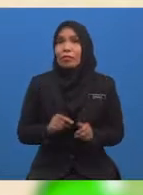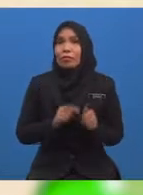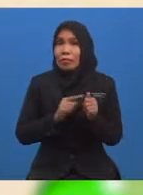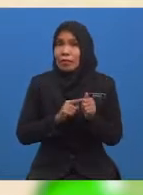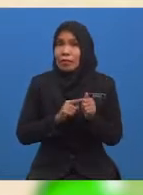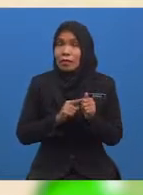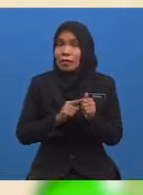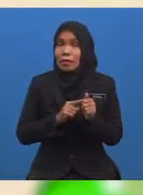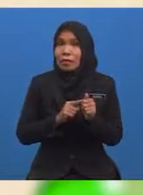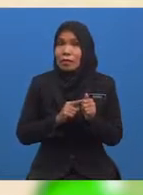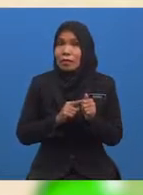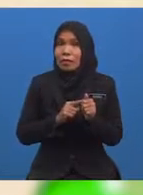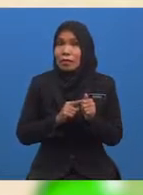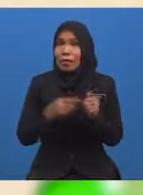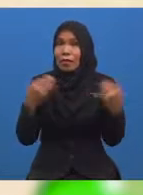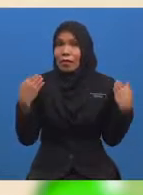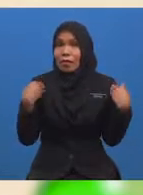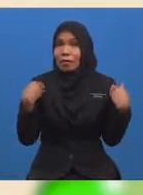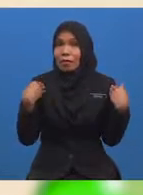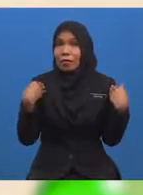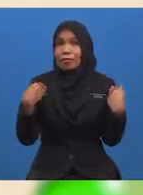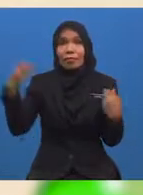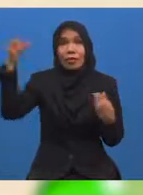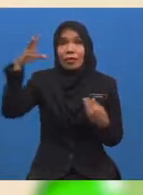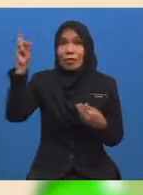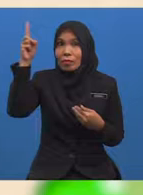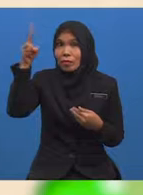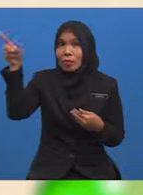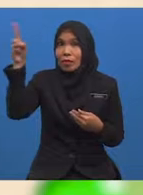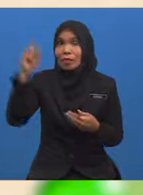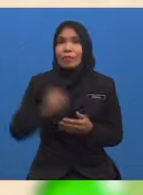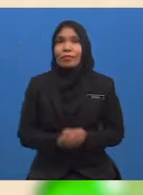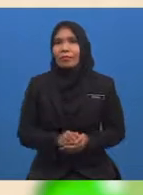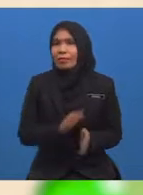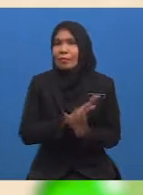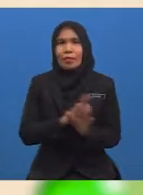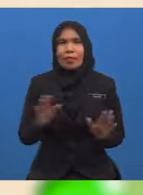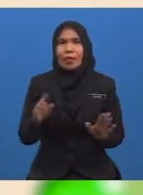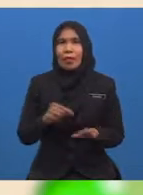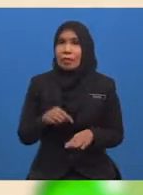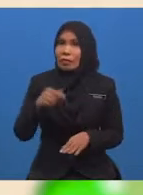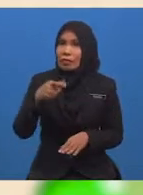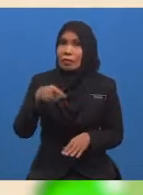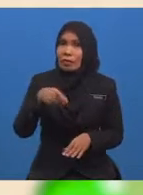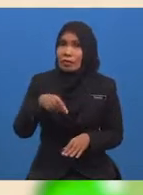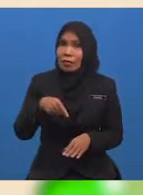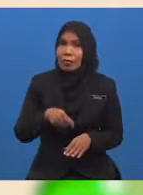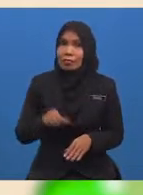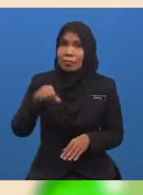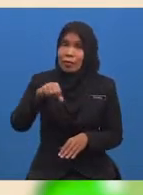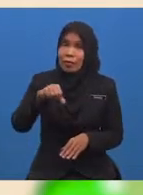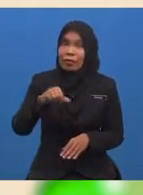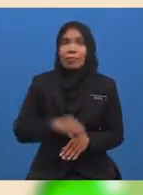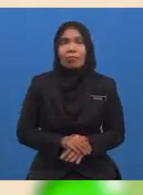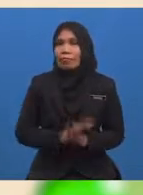memperolehi cahaya matahari dan udara tetapi tidak disiram air. Pemerhatian